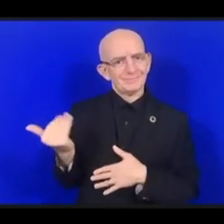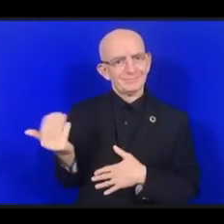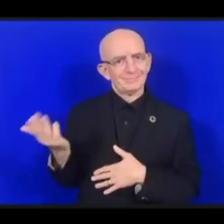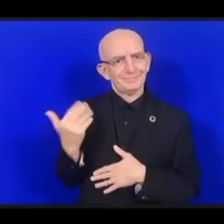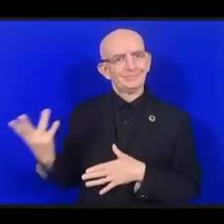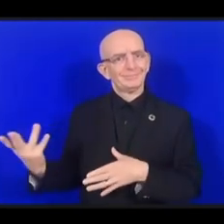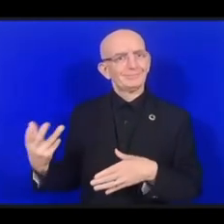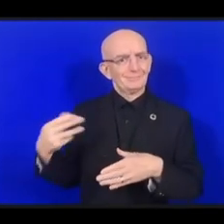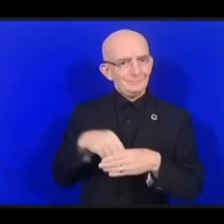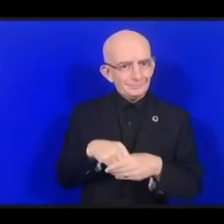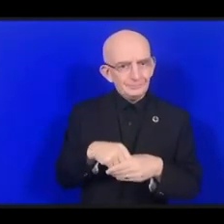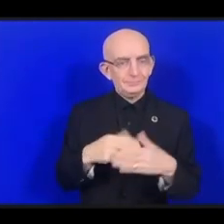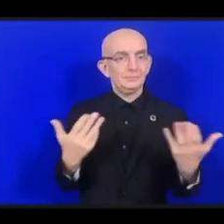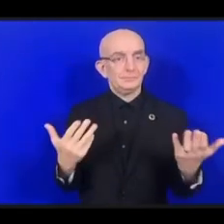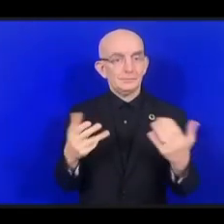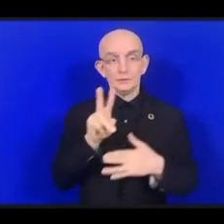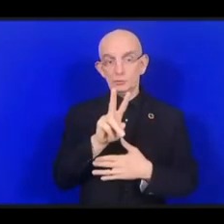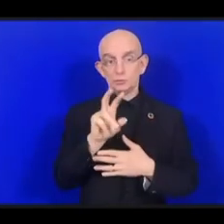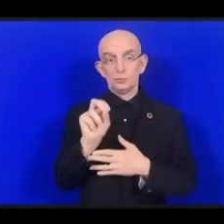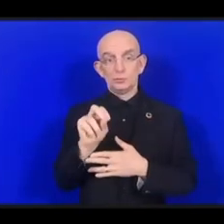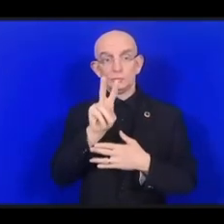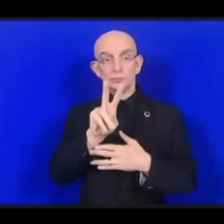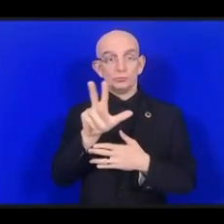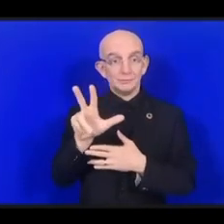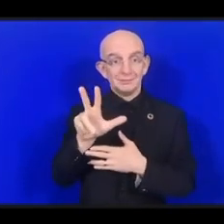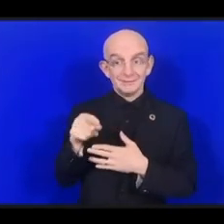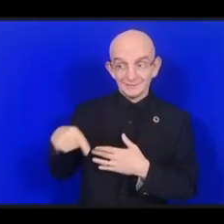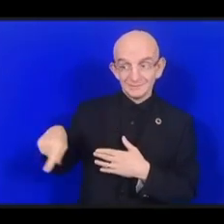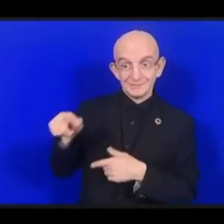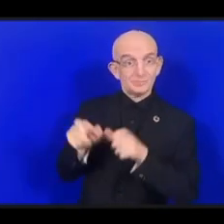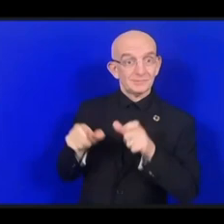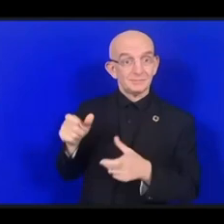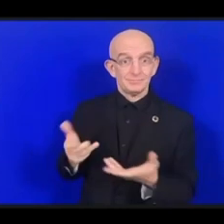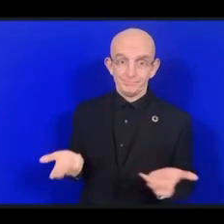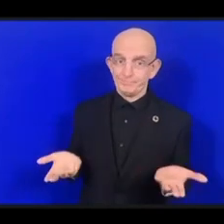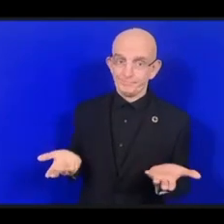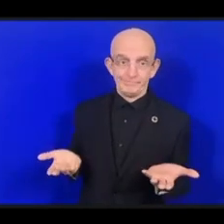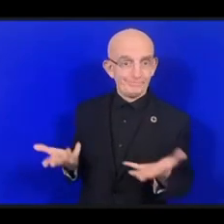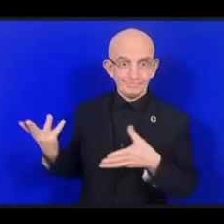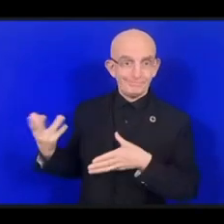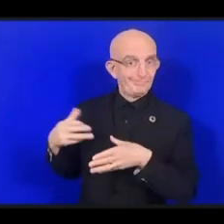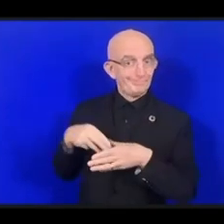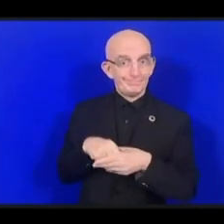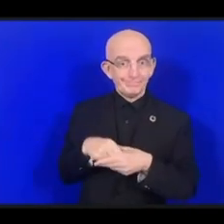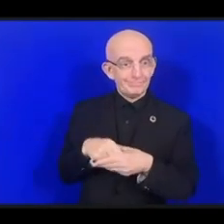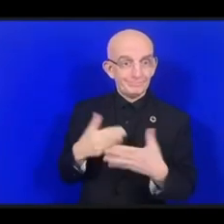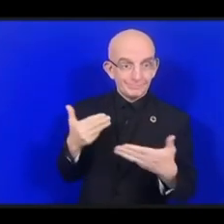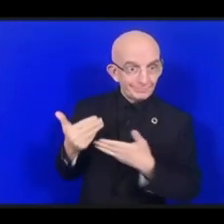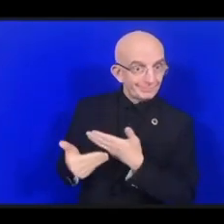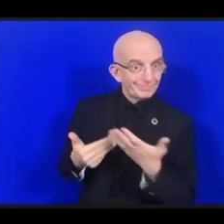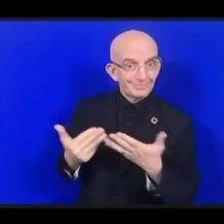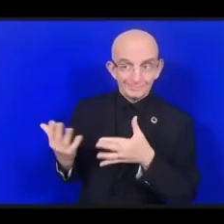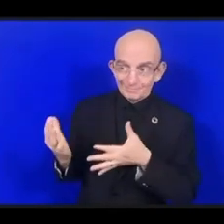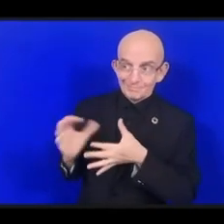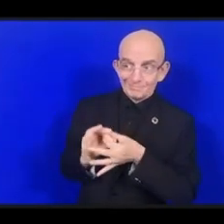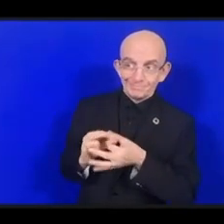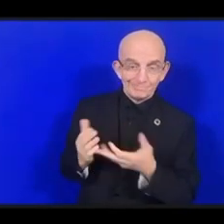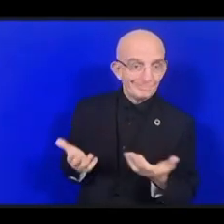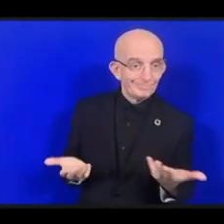Internet aujourd'hui par manque de connectivité pertinente surtout dans le Sud